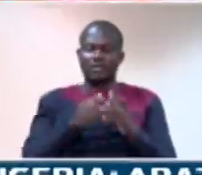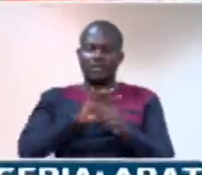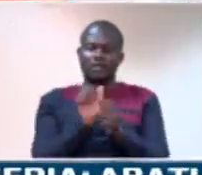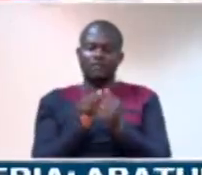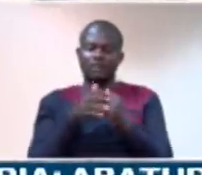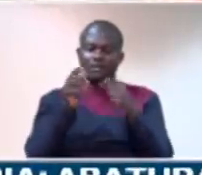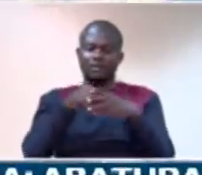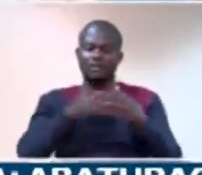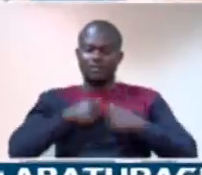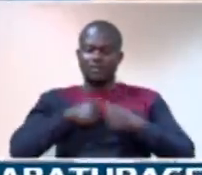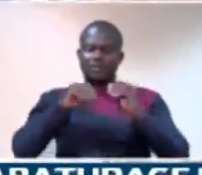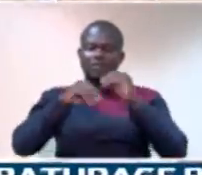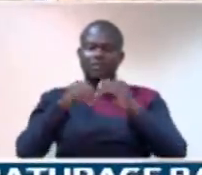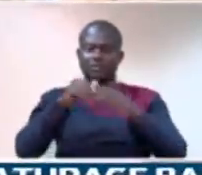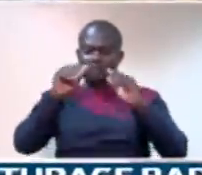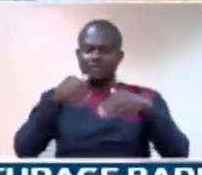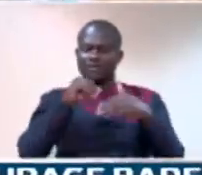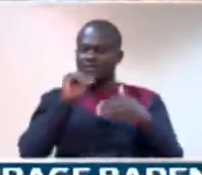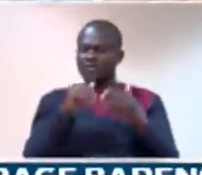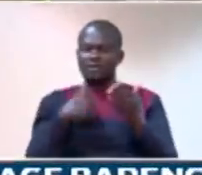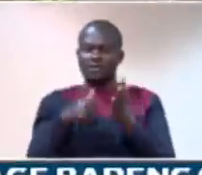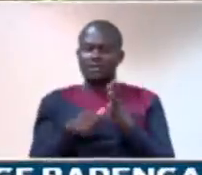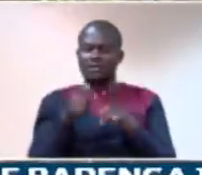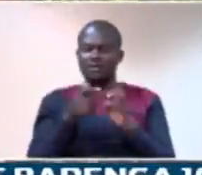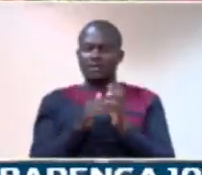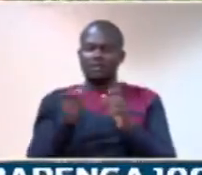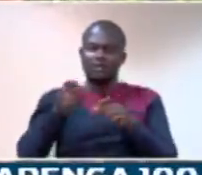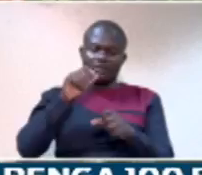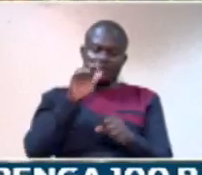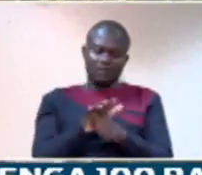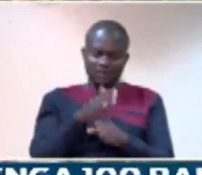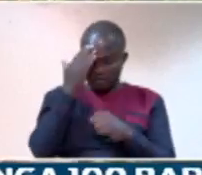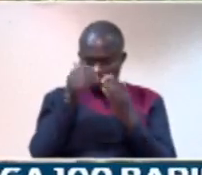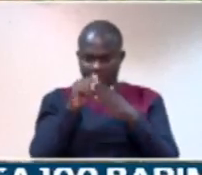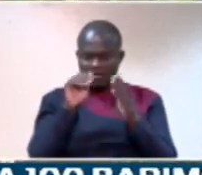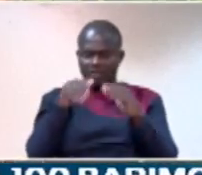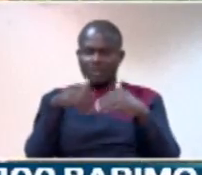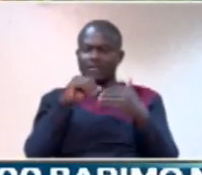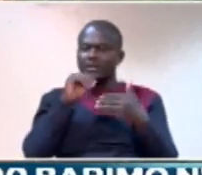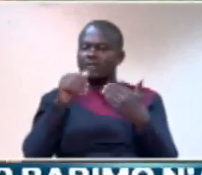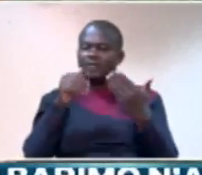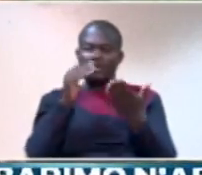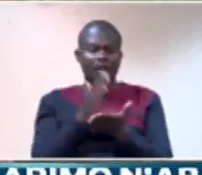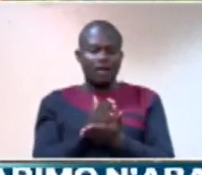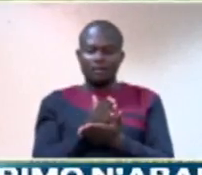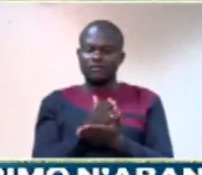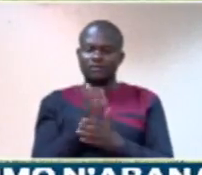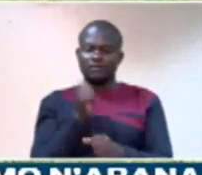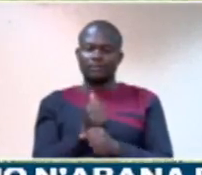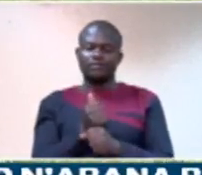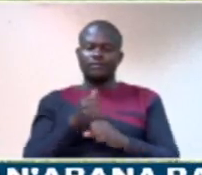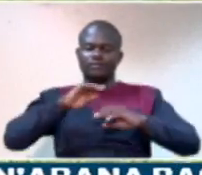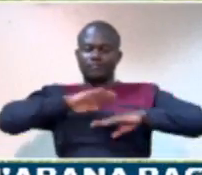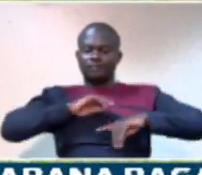yagera mu Rwanda, umusaruro w'ubuhinzi ntiwigeze uhungabana, ahubwo wariyongereye bitewe n'uko umuhinzi atigeze ashyira isuka hasi,